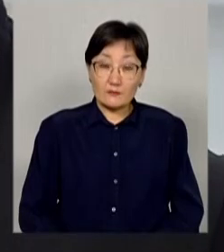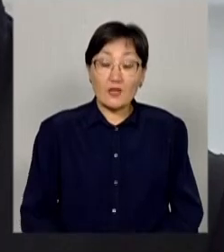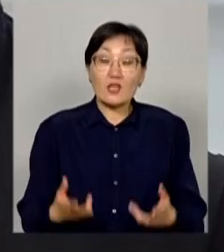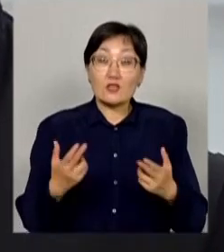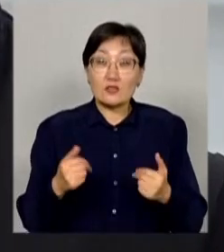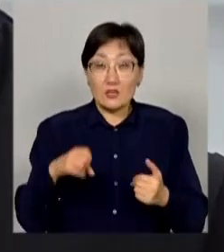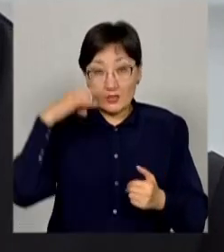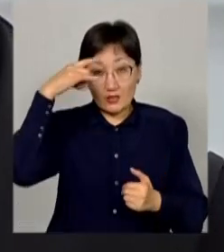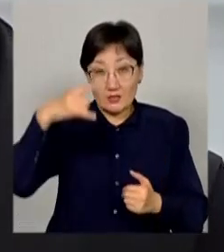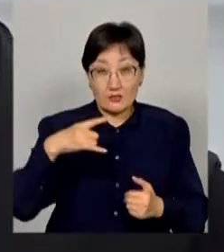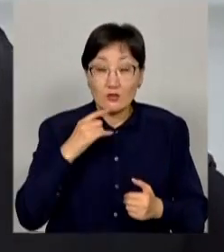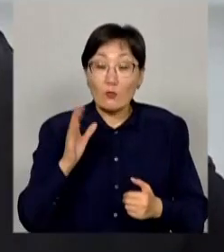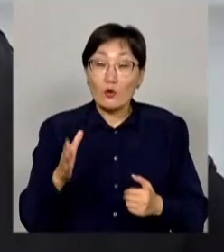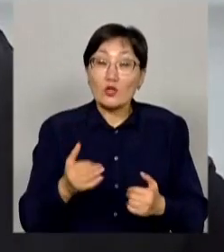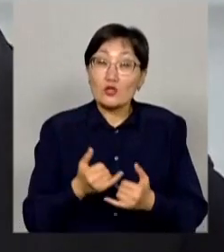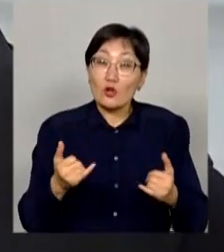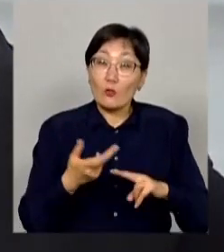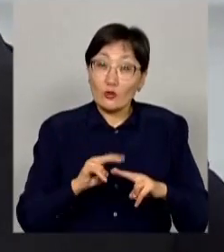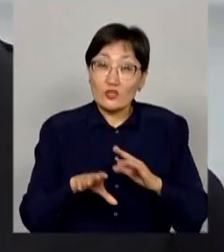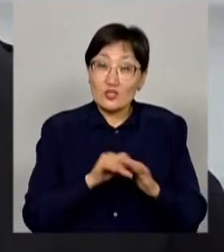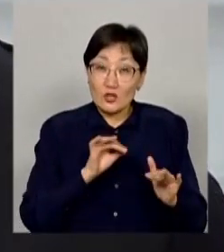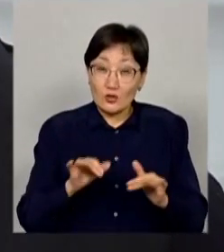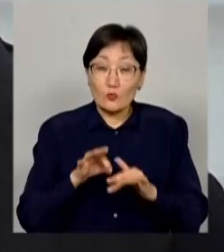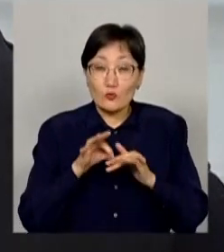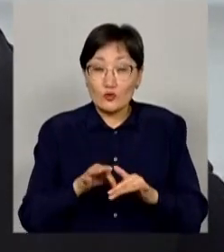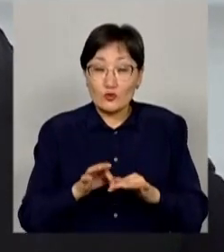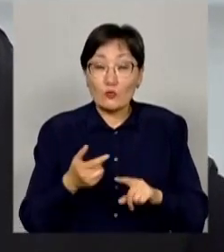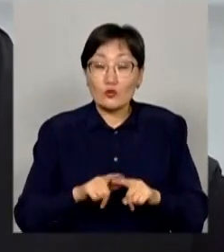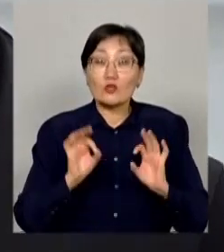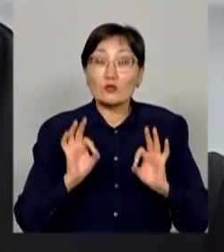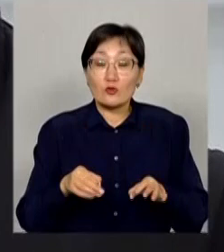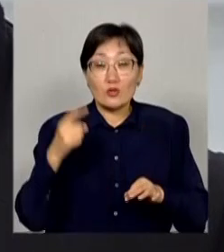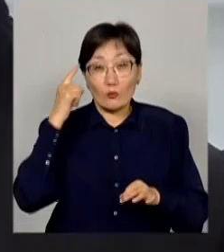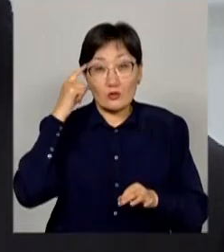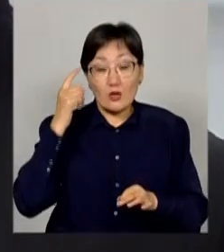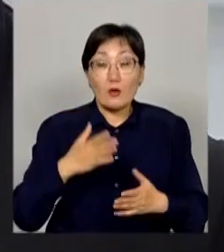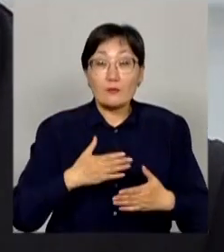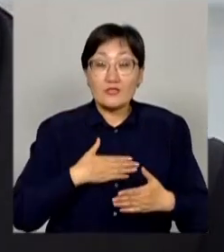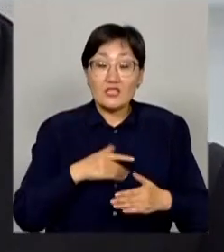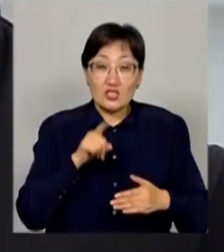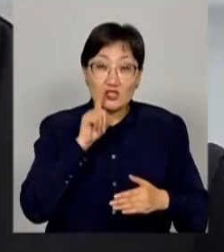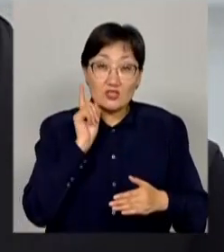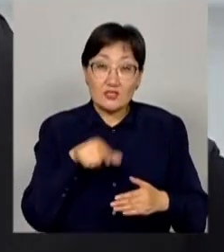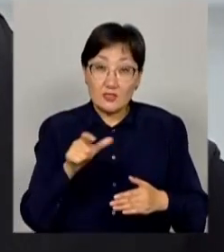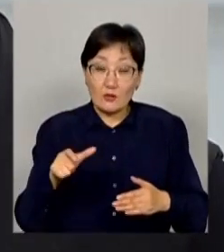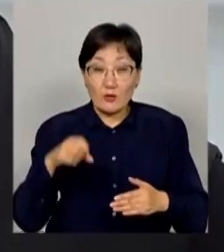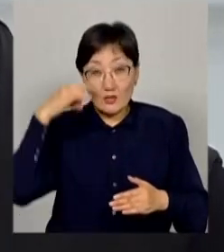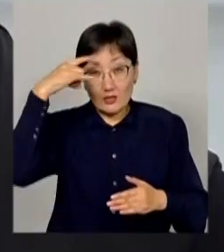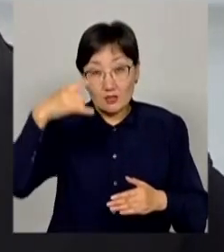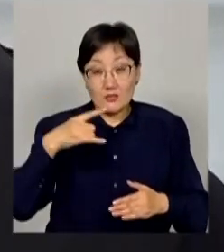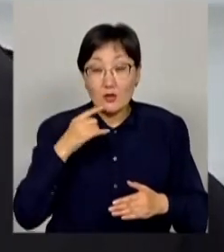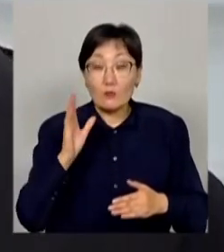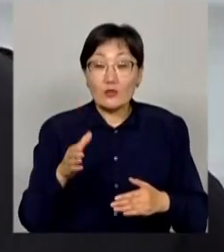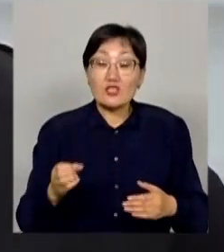Әрине, елдің болашағы үшін бұл сайлауды өту заңдылық деп ойлаймын. Сондықтан да біздің жастарымыз, біздің еліміздің болашағы